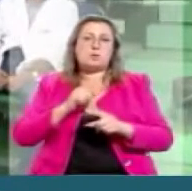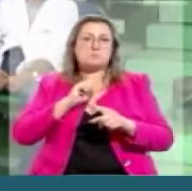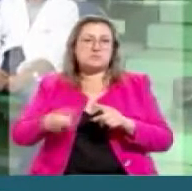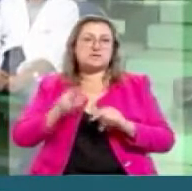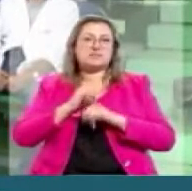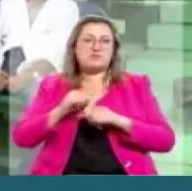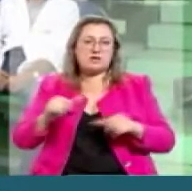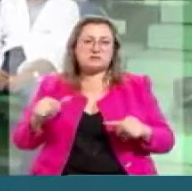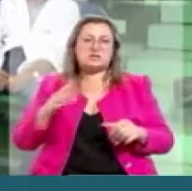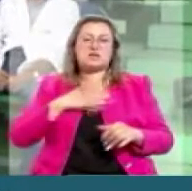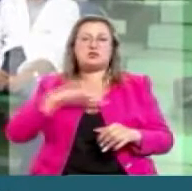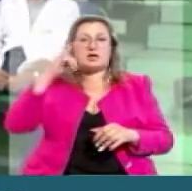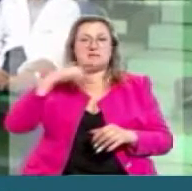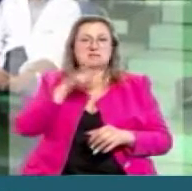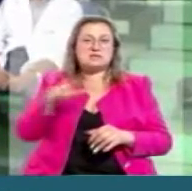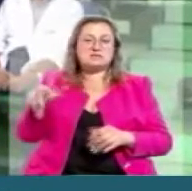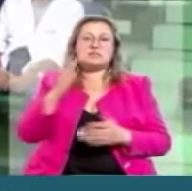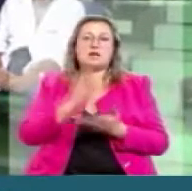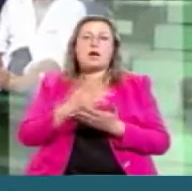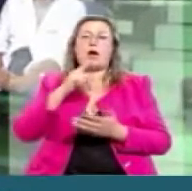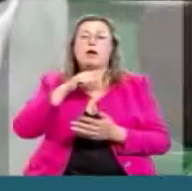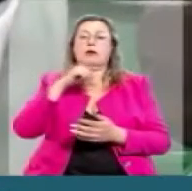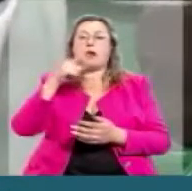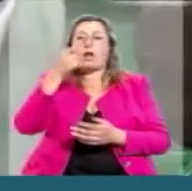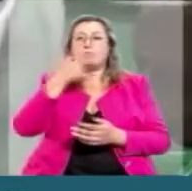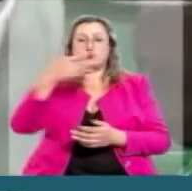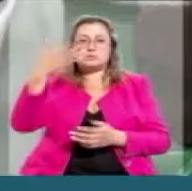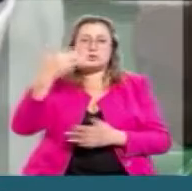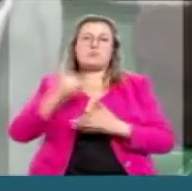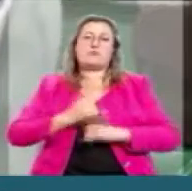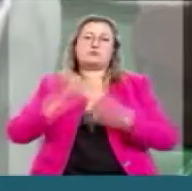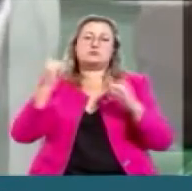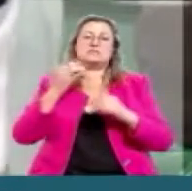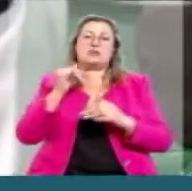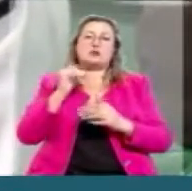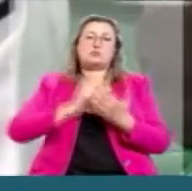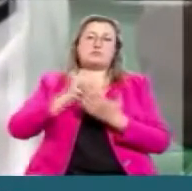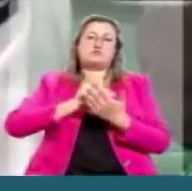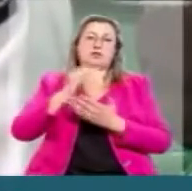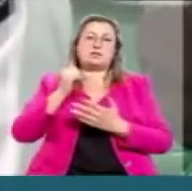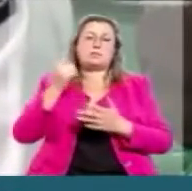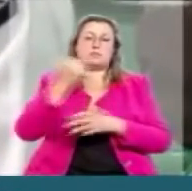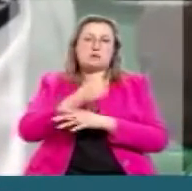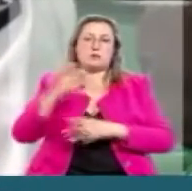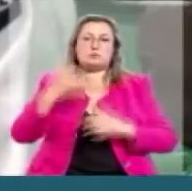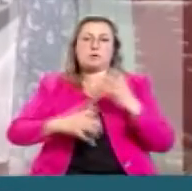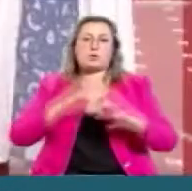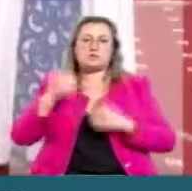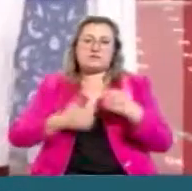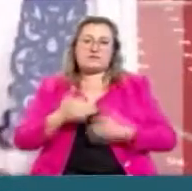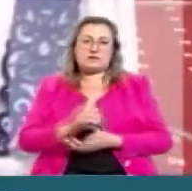стремительно развивается. Наши соотечественники несут голубое знамя и поднимают статус нашей страны, побеждая на международных первенствах.